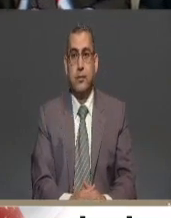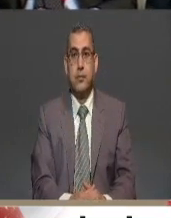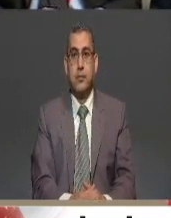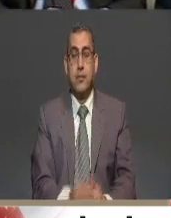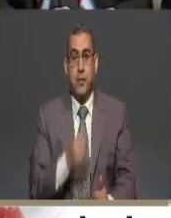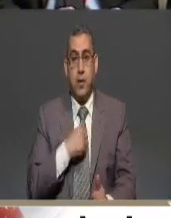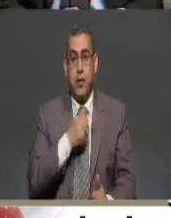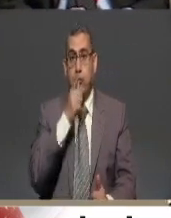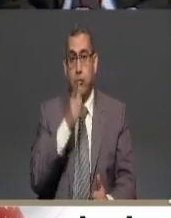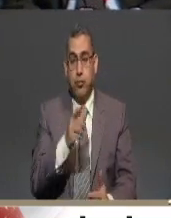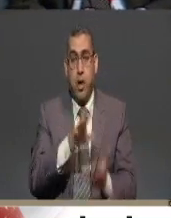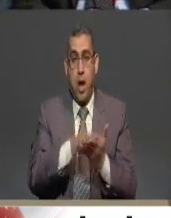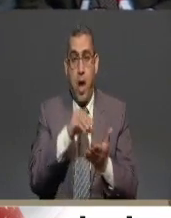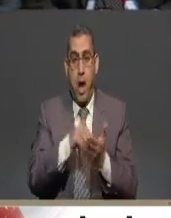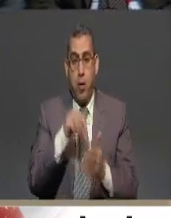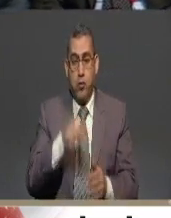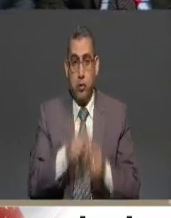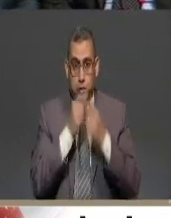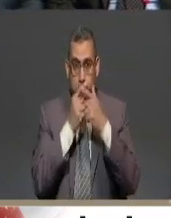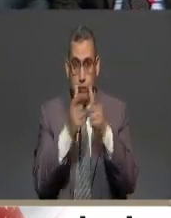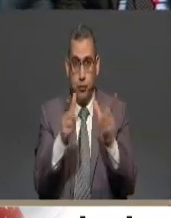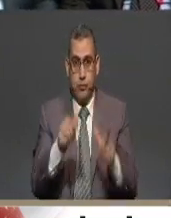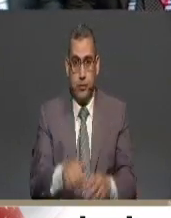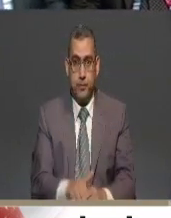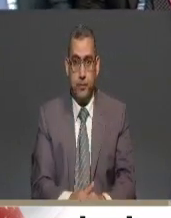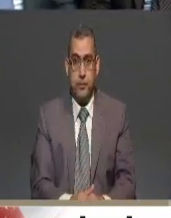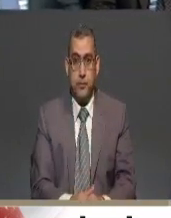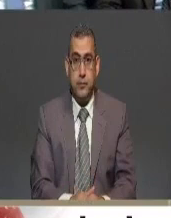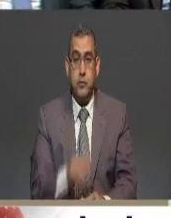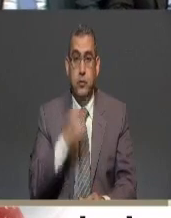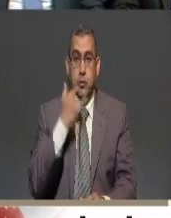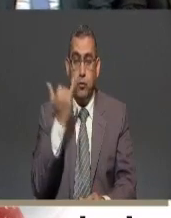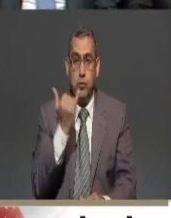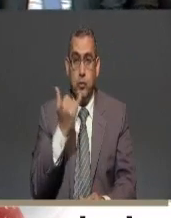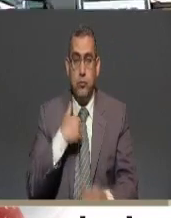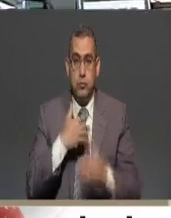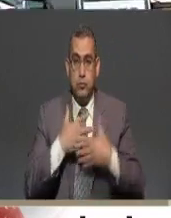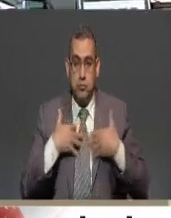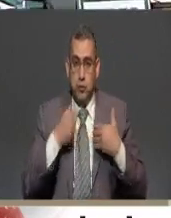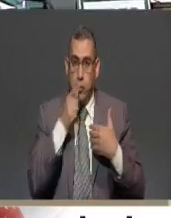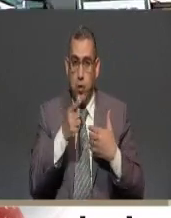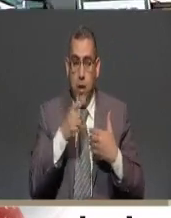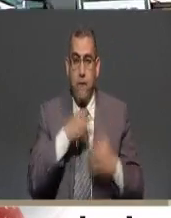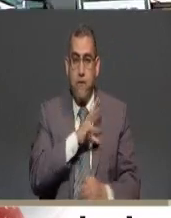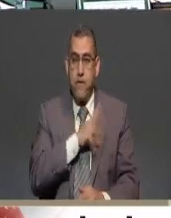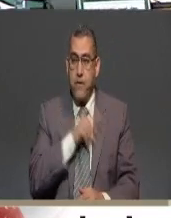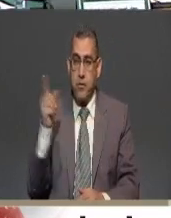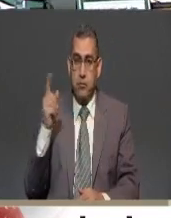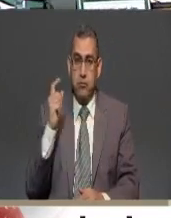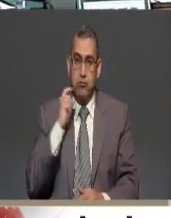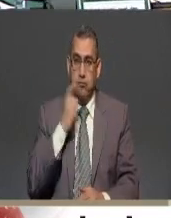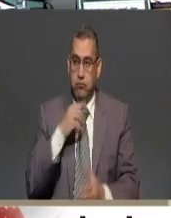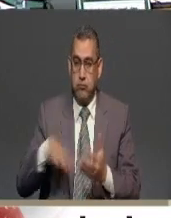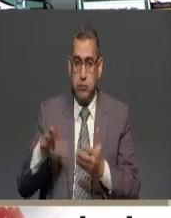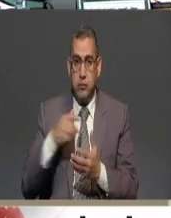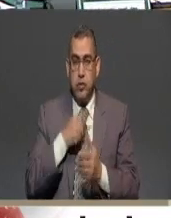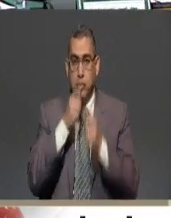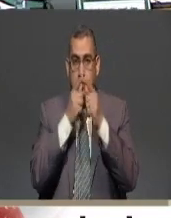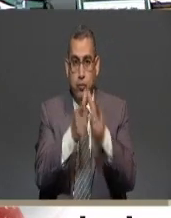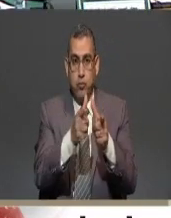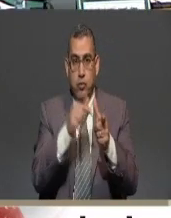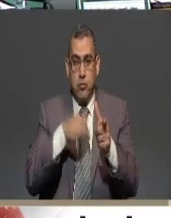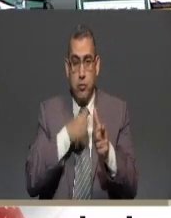أود في بداية حديثي أن أعبر باسم دولة فلسطين وعاصمتها